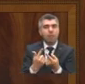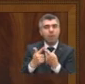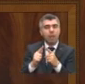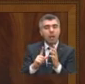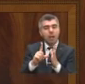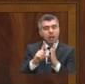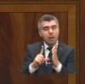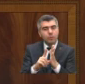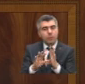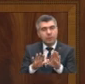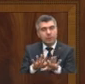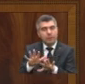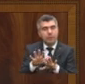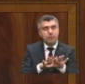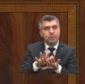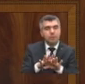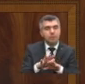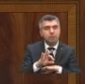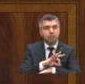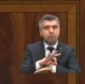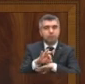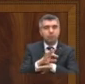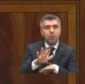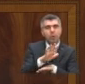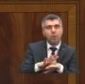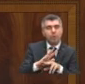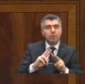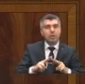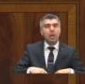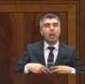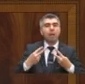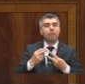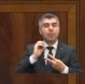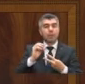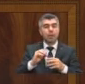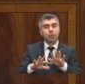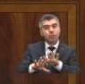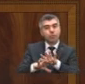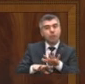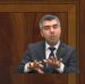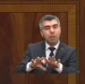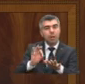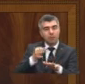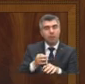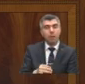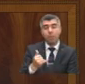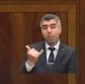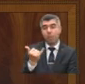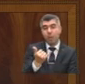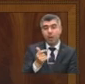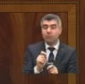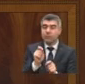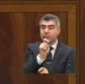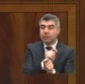القانونية والتنظيمية والإدارية باعتبار شريان الحياة الاقتصادية والاجتماعية، بما يقتضي ذلك من إعادة هيكلة هذا